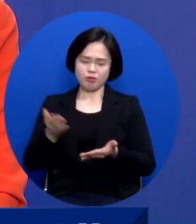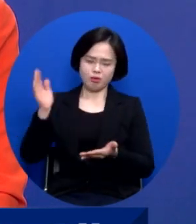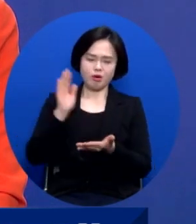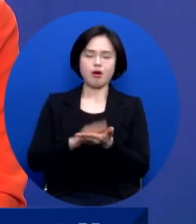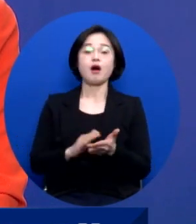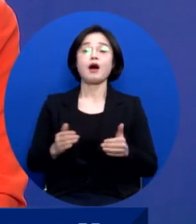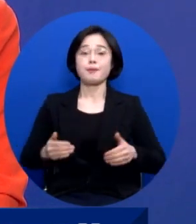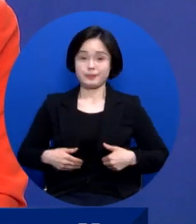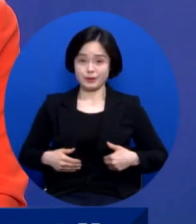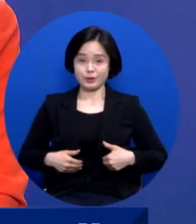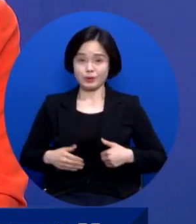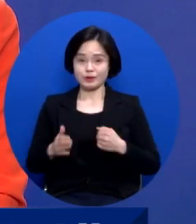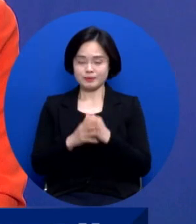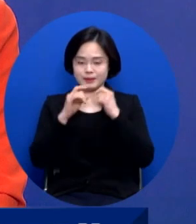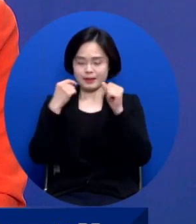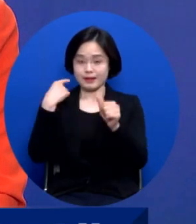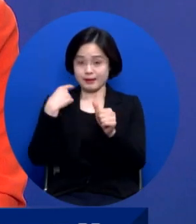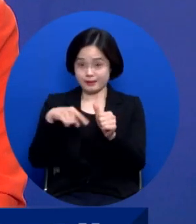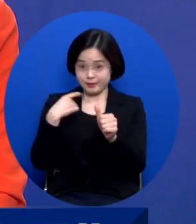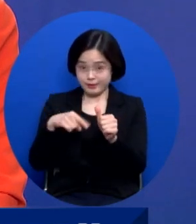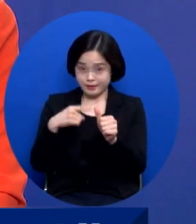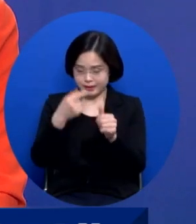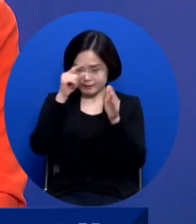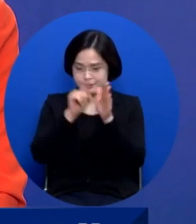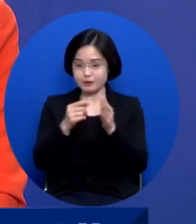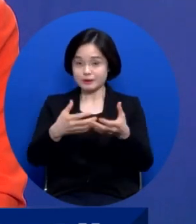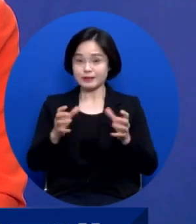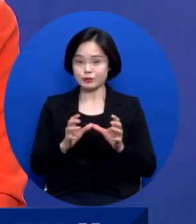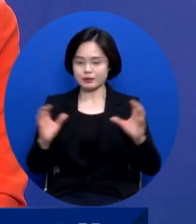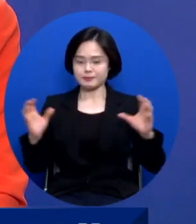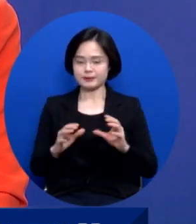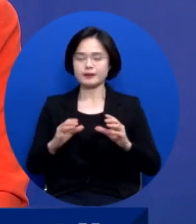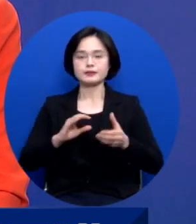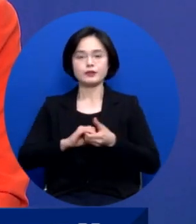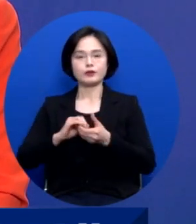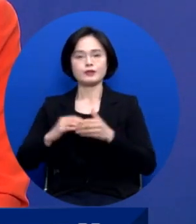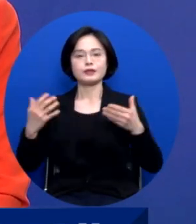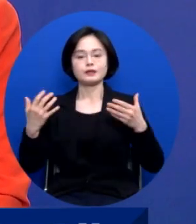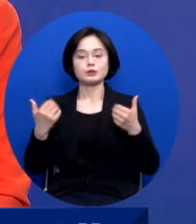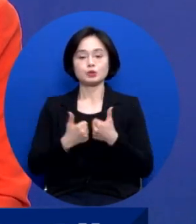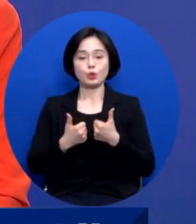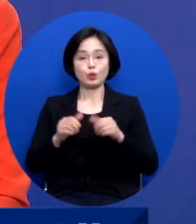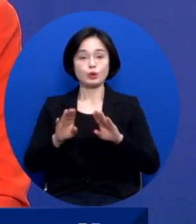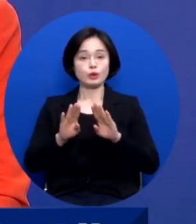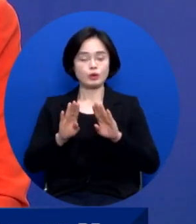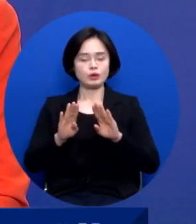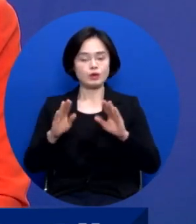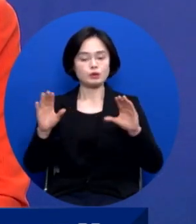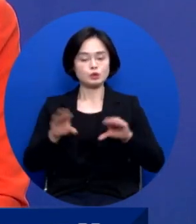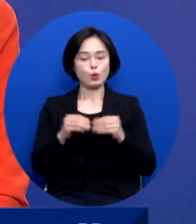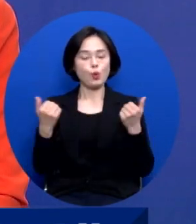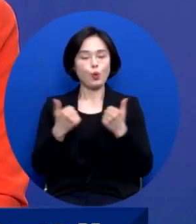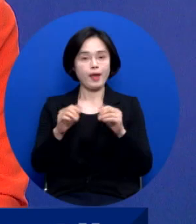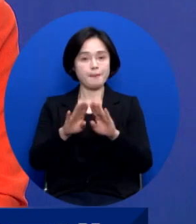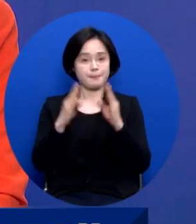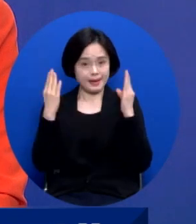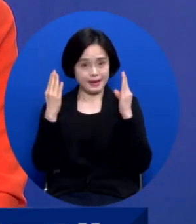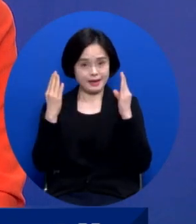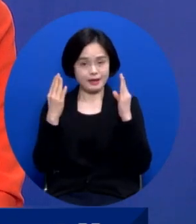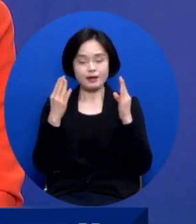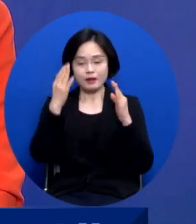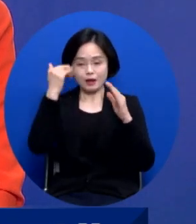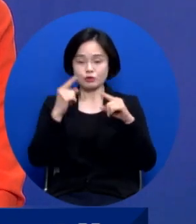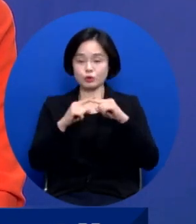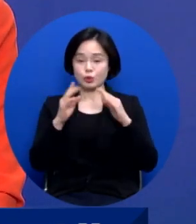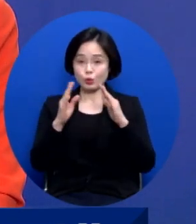사업을 추진하고 있는 사학법인 미션 네트워크가 정기총회를 개최했습니다. 한국교회 지도자 기독교학교 대표들이